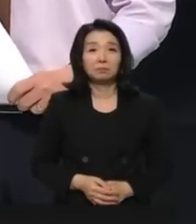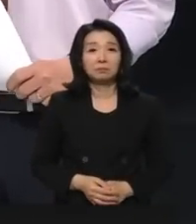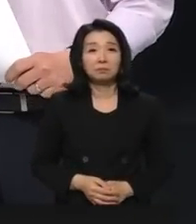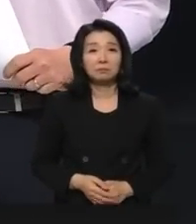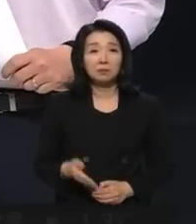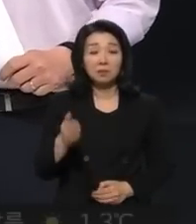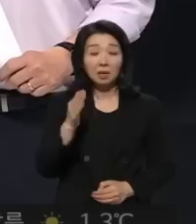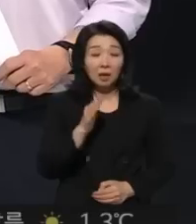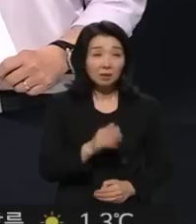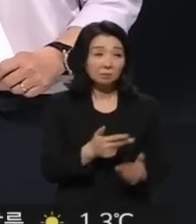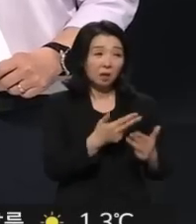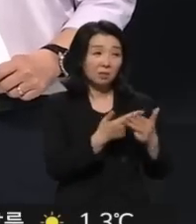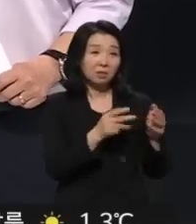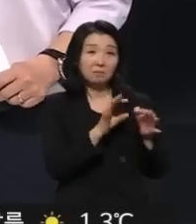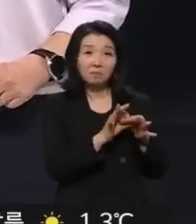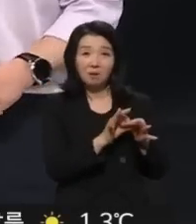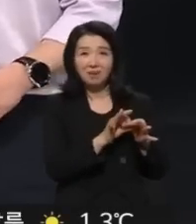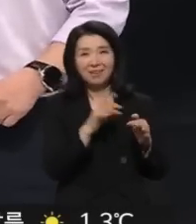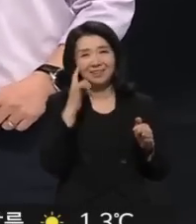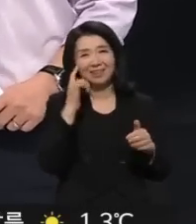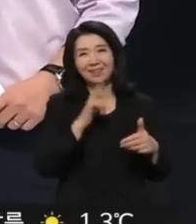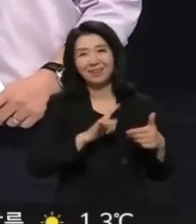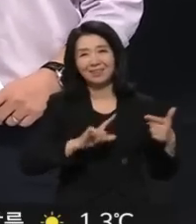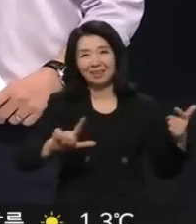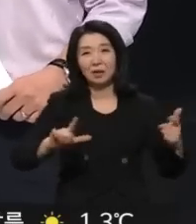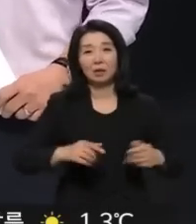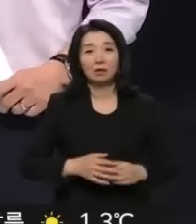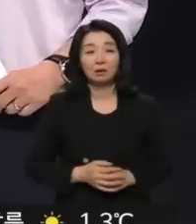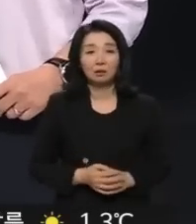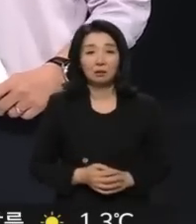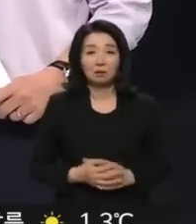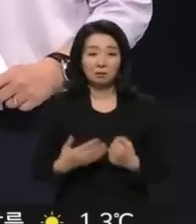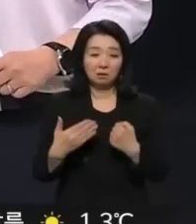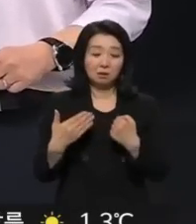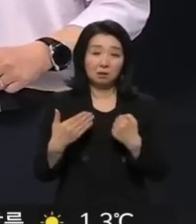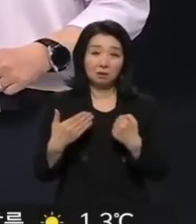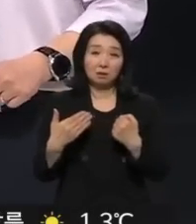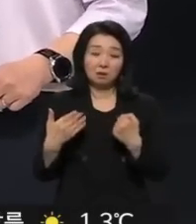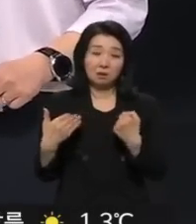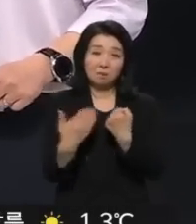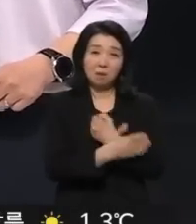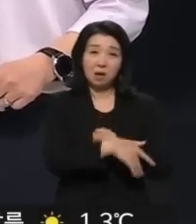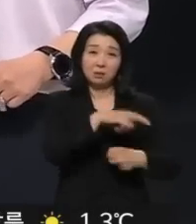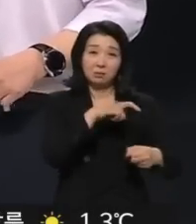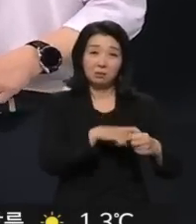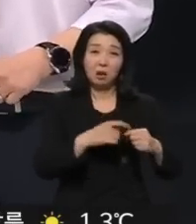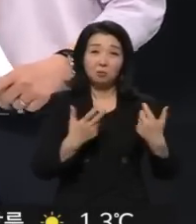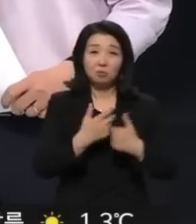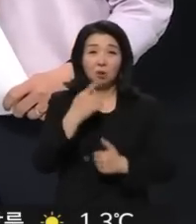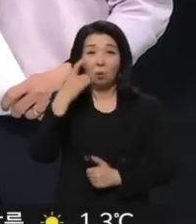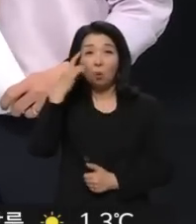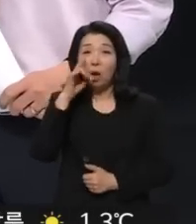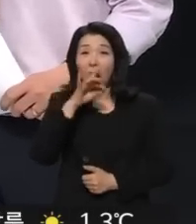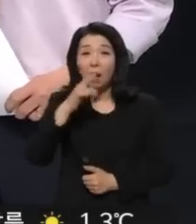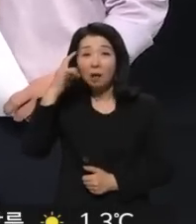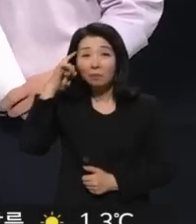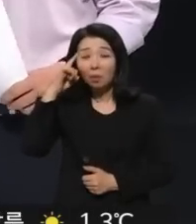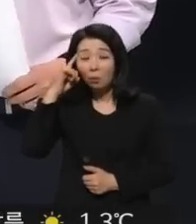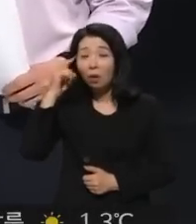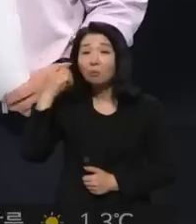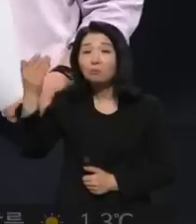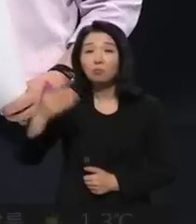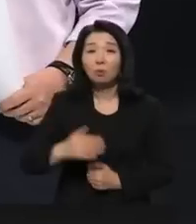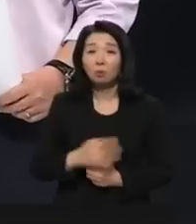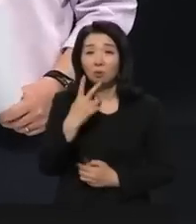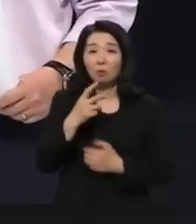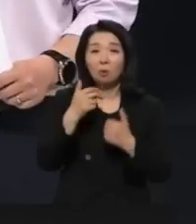하지만 친명계의 생각은 전혀 다릅니다. 방탄국회 왜 안 되느냐 오히려 되물었는데요. 검찰의